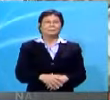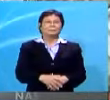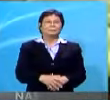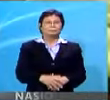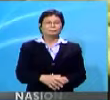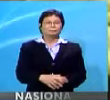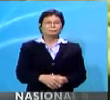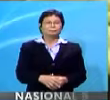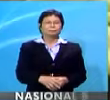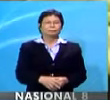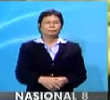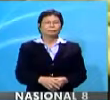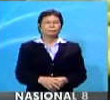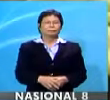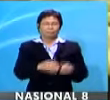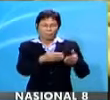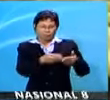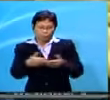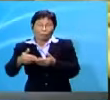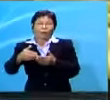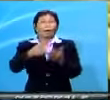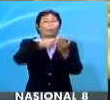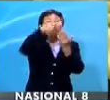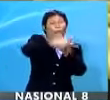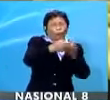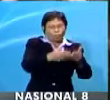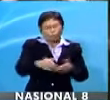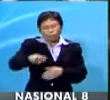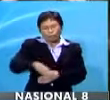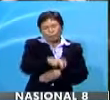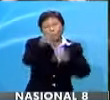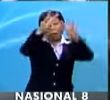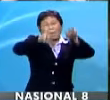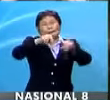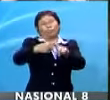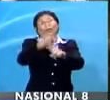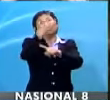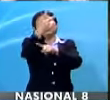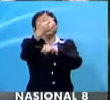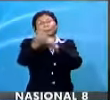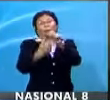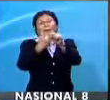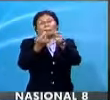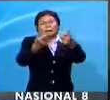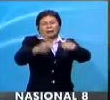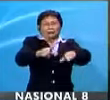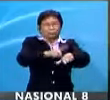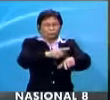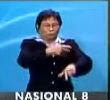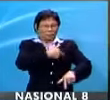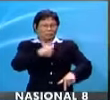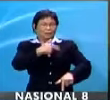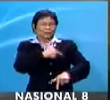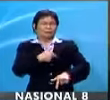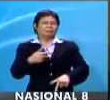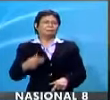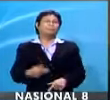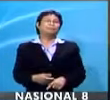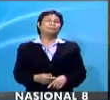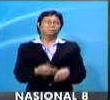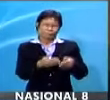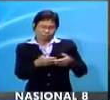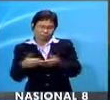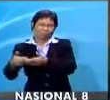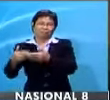ASEAN I kesinambungan program Kembara ASEAN Februari yang berlangsung di Jakarta Kami menumukkan